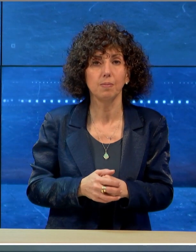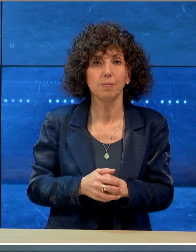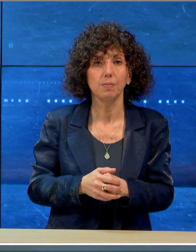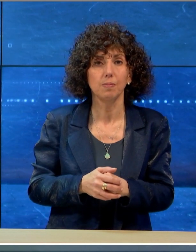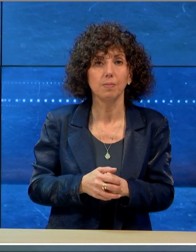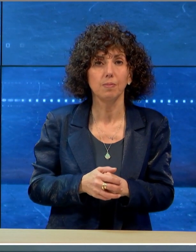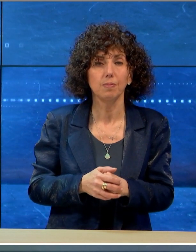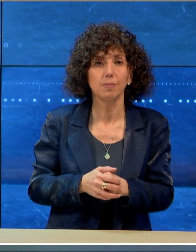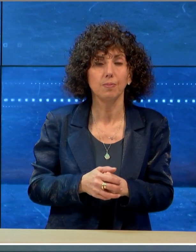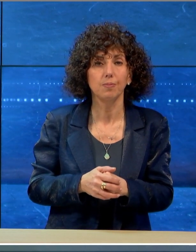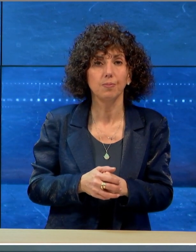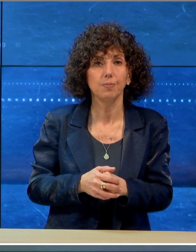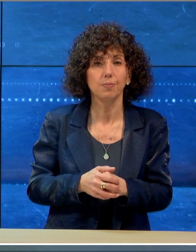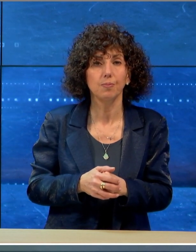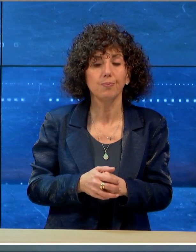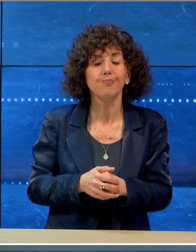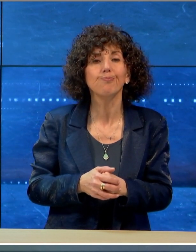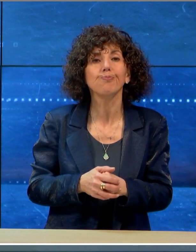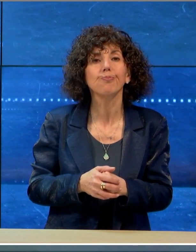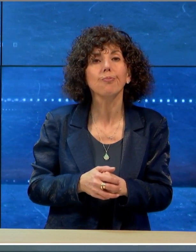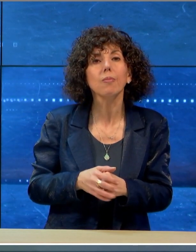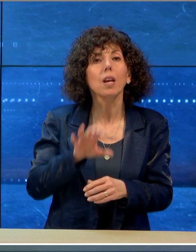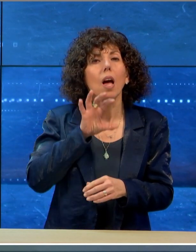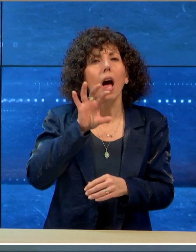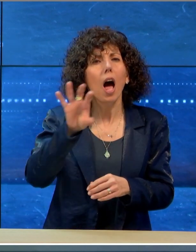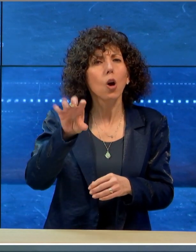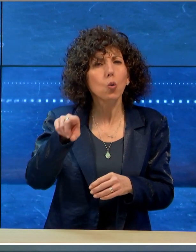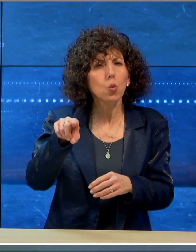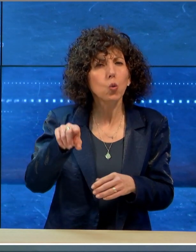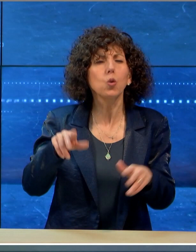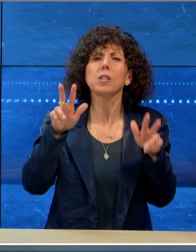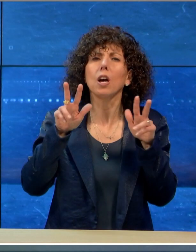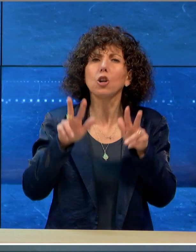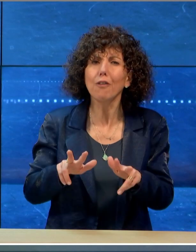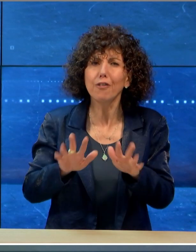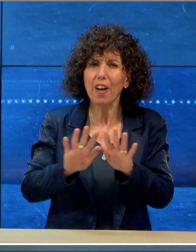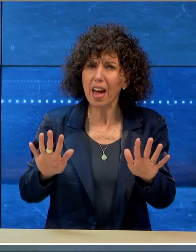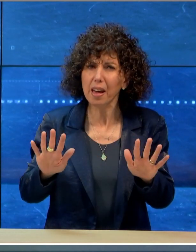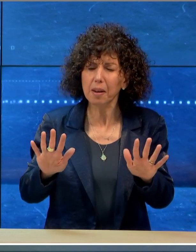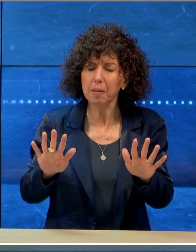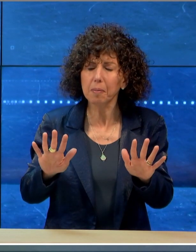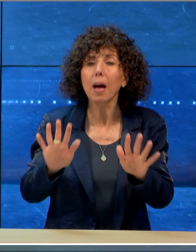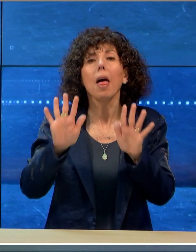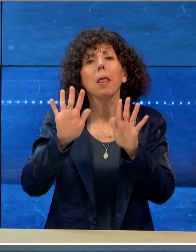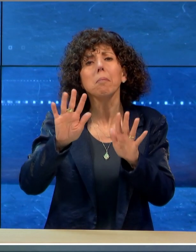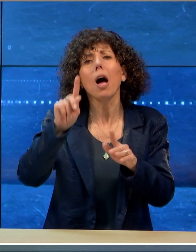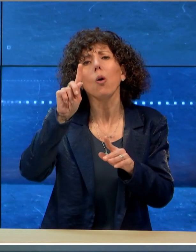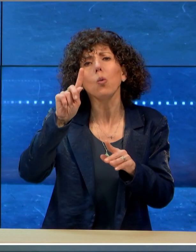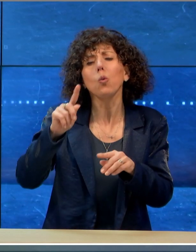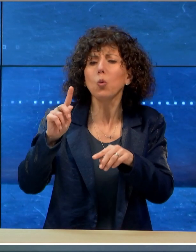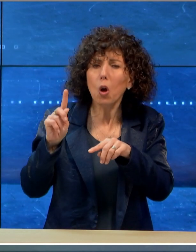partecipata impianto accusatorio confermato fatta eccezione per l'esclusione